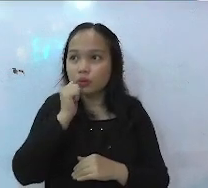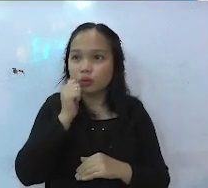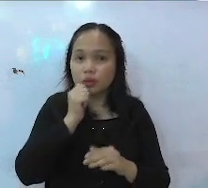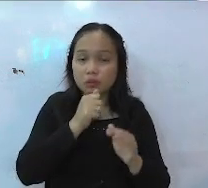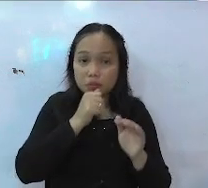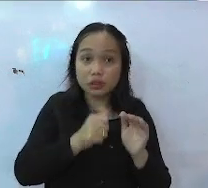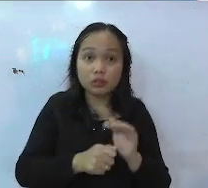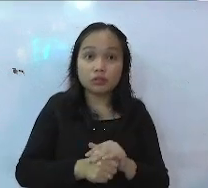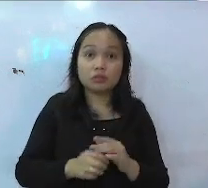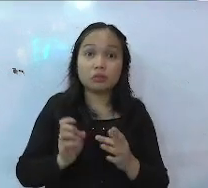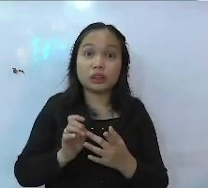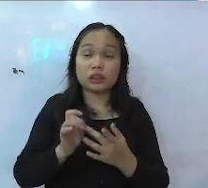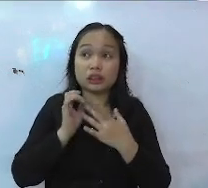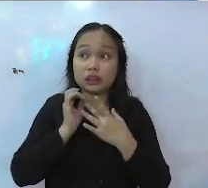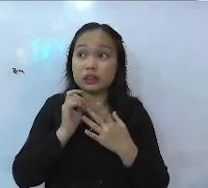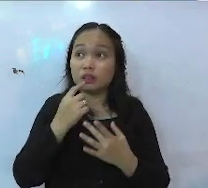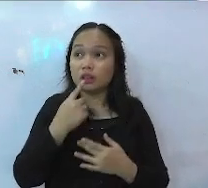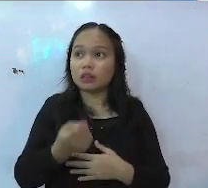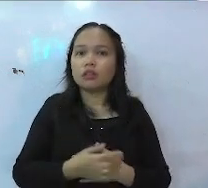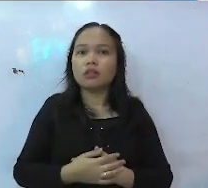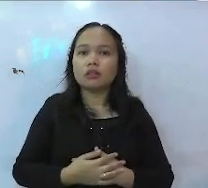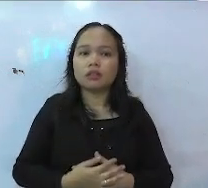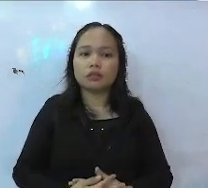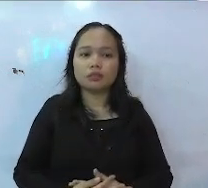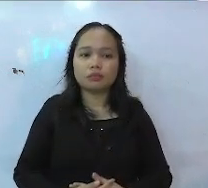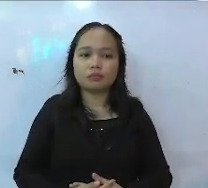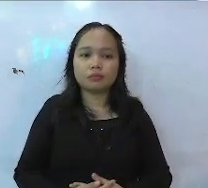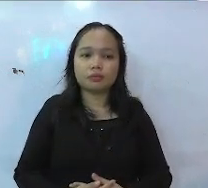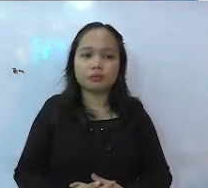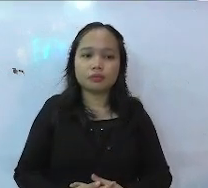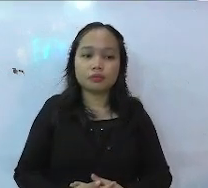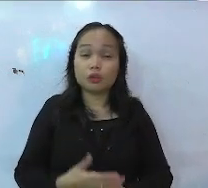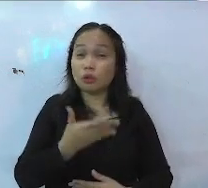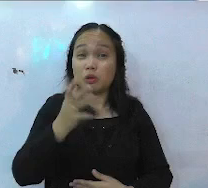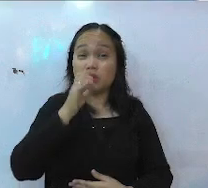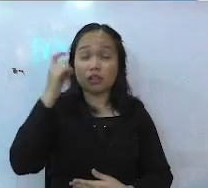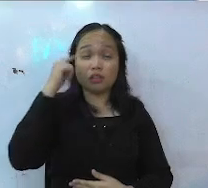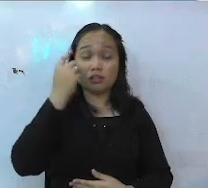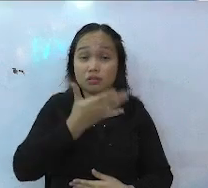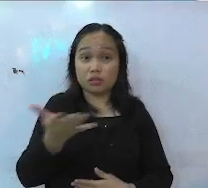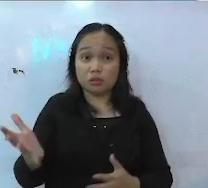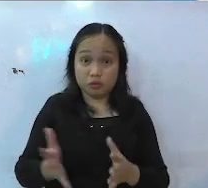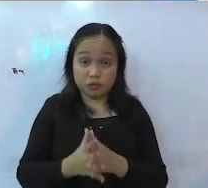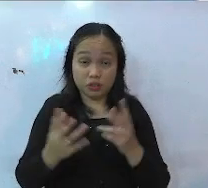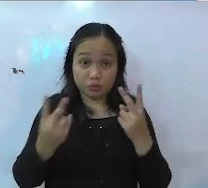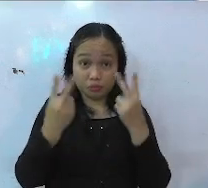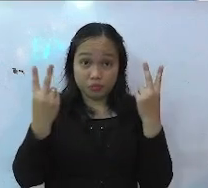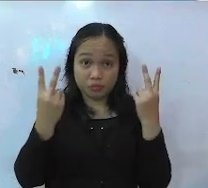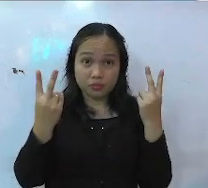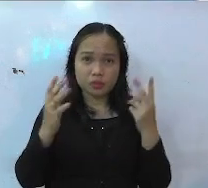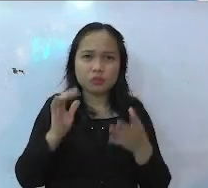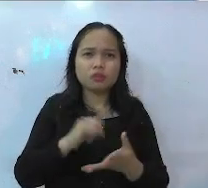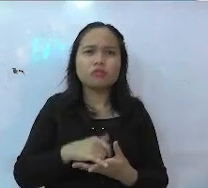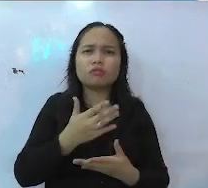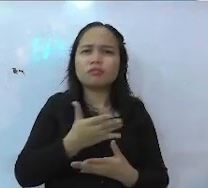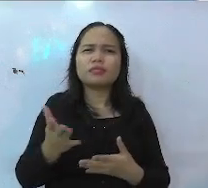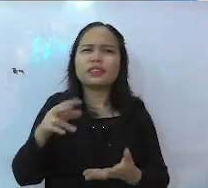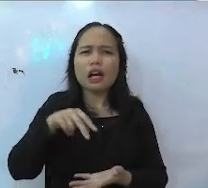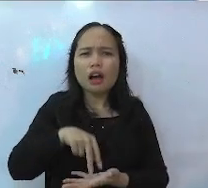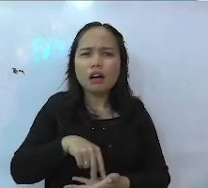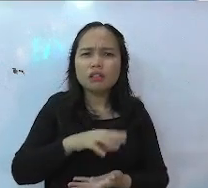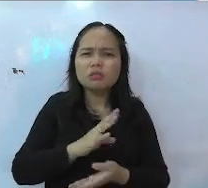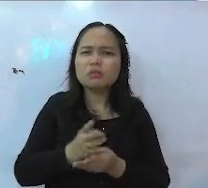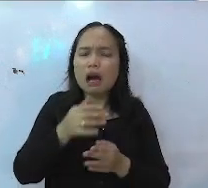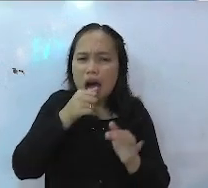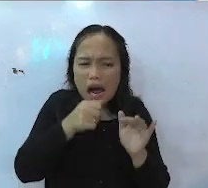katulad n binanggit ko sa inyo kanina hindi niyo hindi niyo inisip na kayo Victorious Ano yun yung pagiging stand up mo patago O tsaka sir